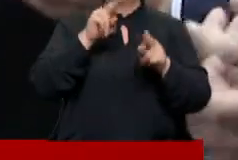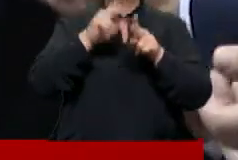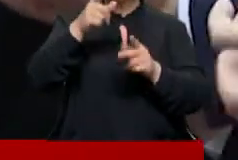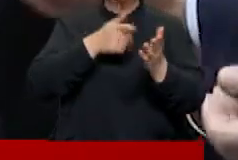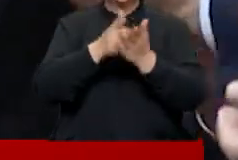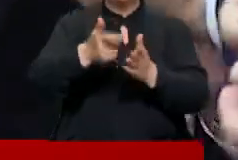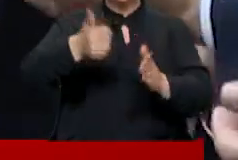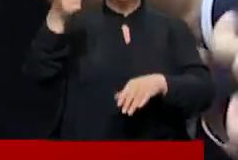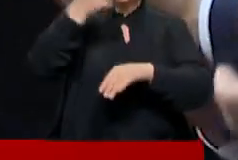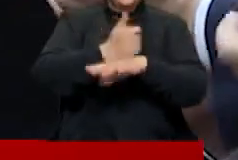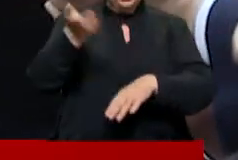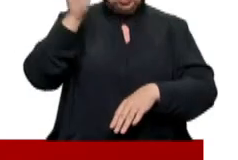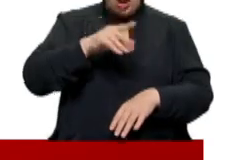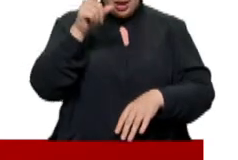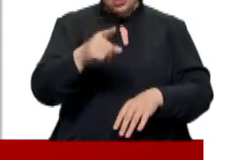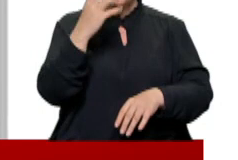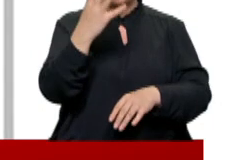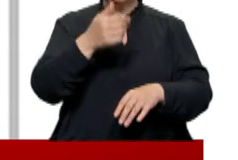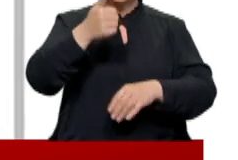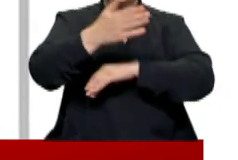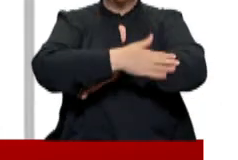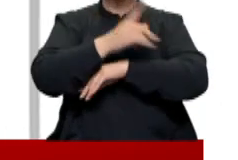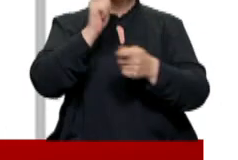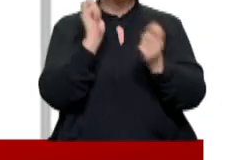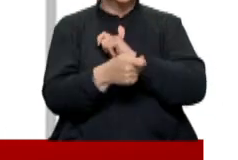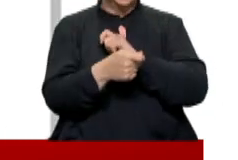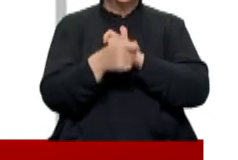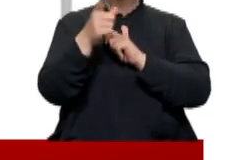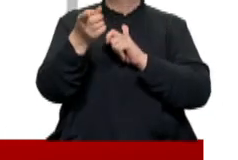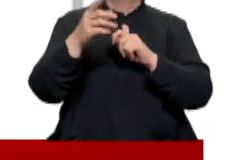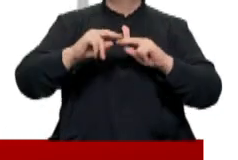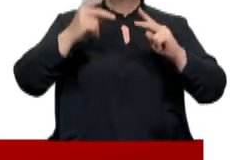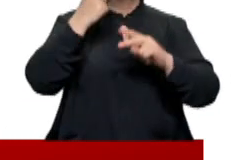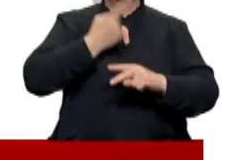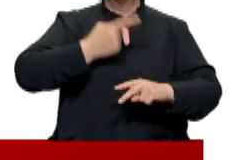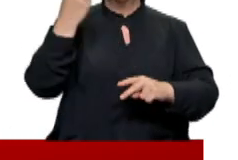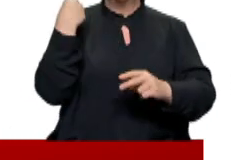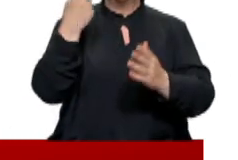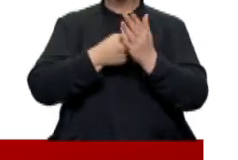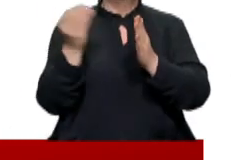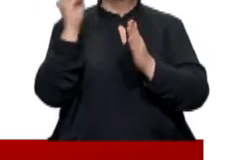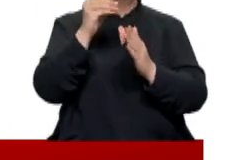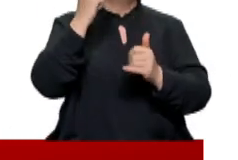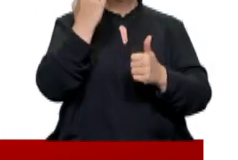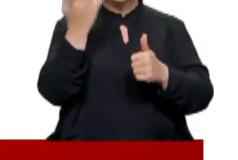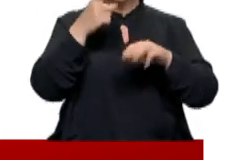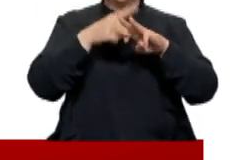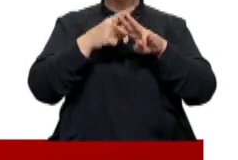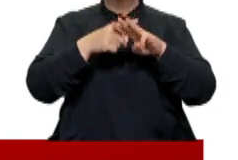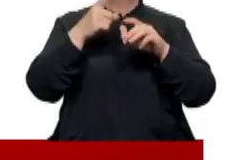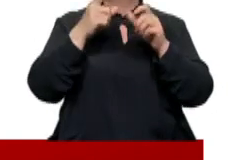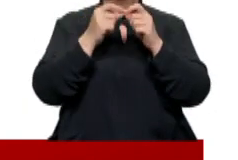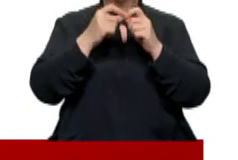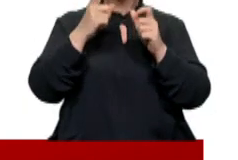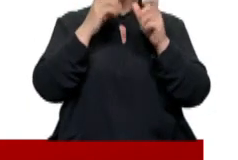Tarım Bakanlığı'na getirilmesi sonrasında 4 bakan yardımcısı da değişti. Yerlerine Cumhurbaşkanı yeni isimler atadı. Biri Ebu Bekir Gizli